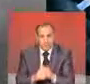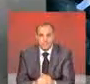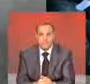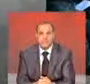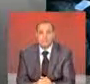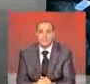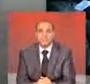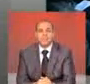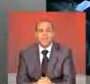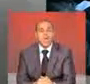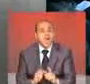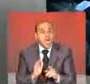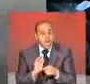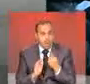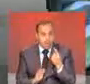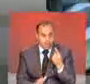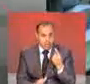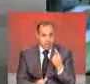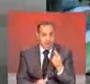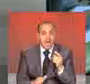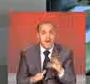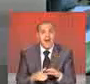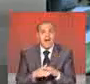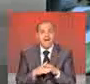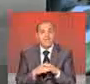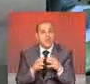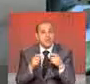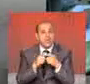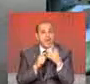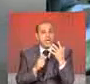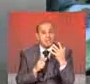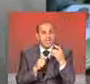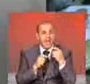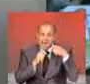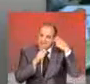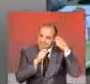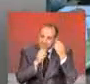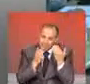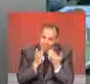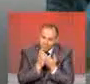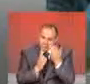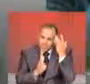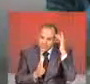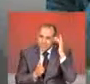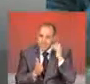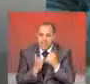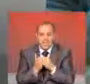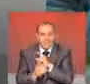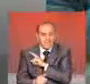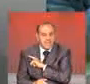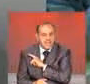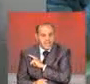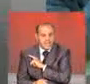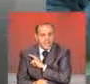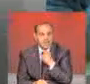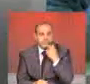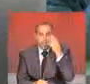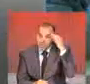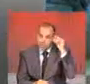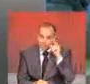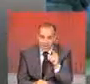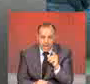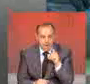في دورته الأولى بدأ المهرجان المغاربي للفيلم الوثائقي العلمي بمدينة مدنين بحسب